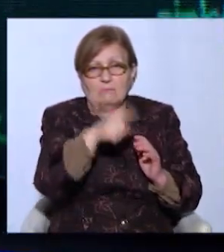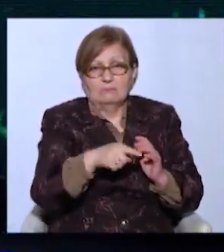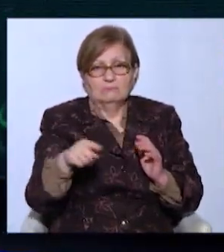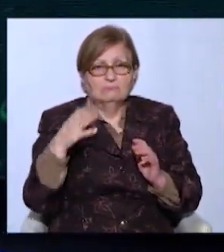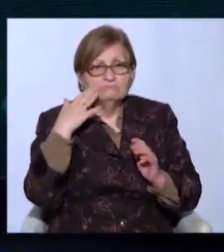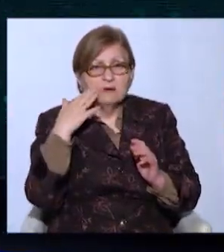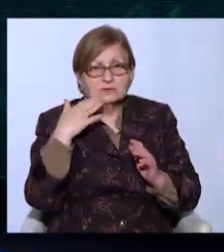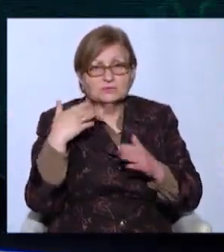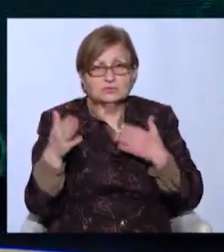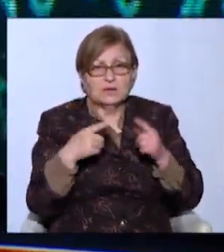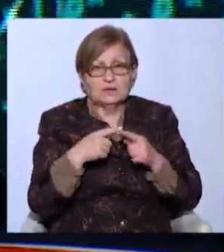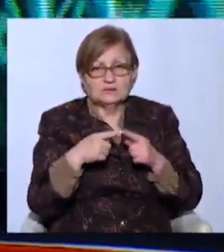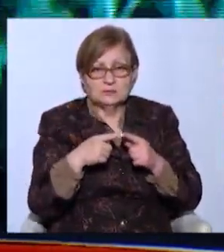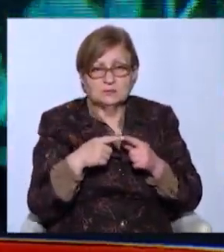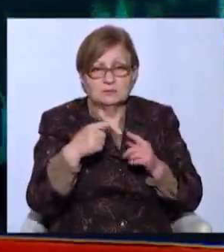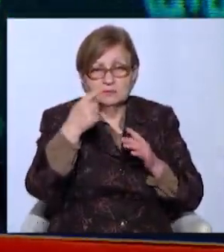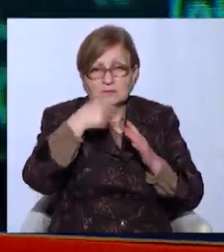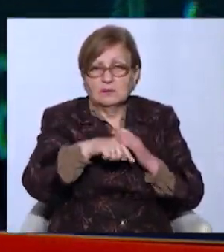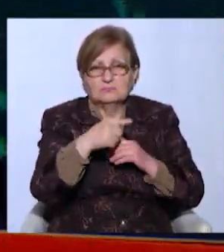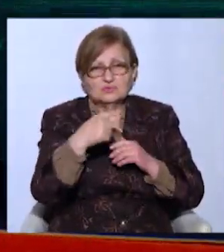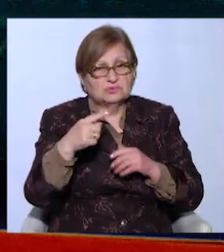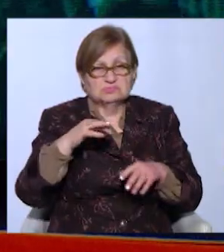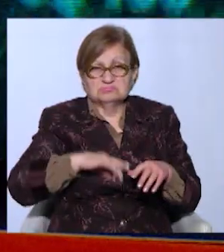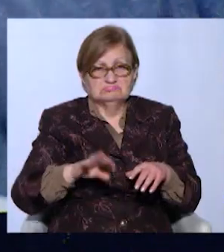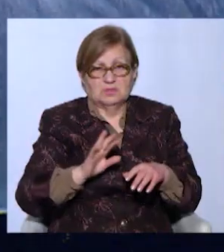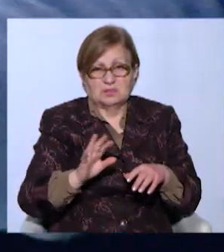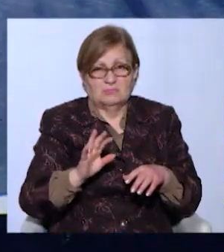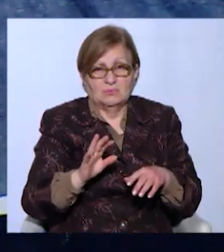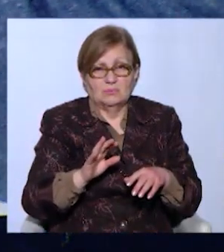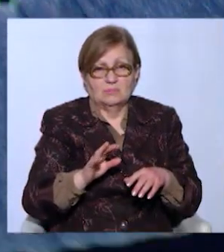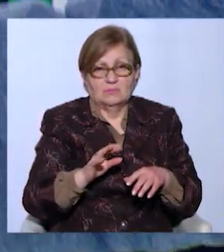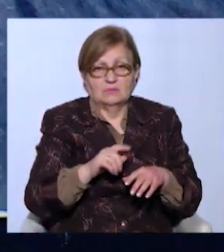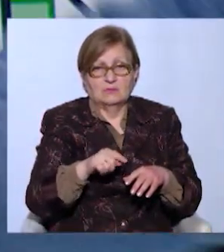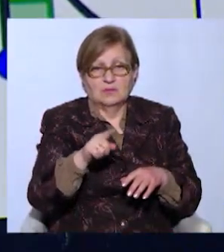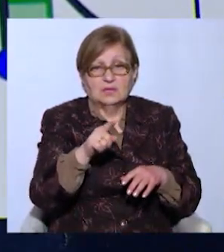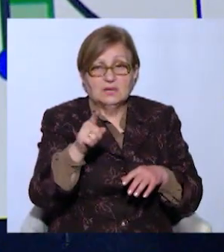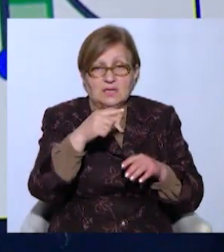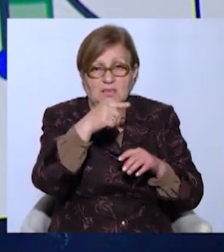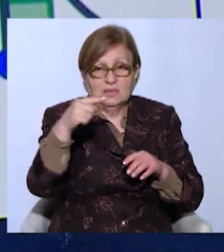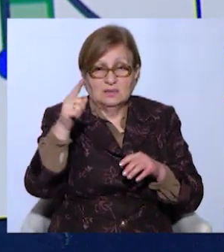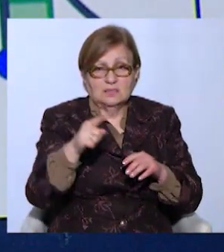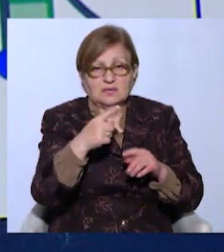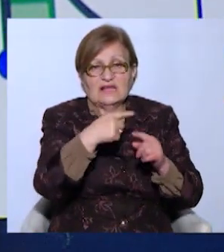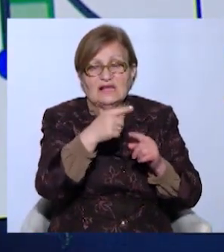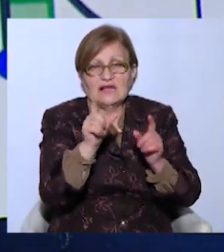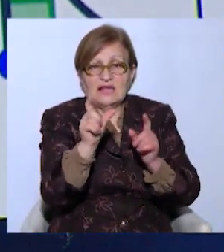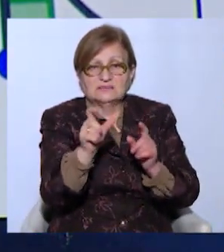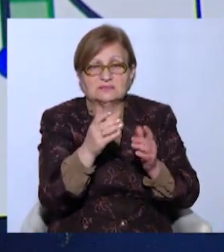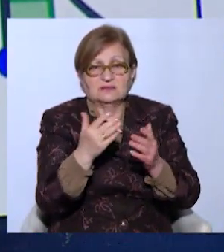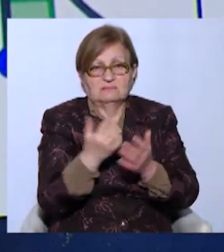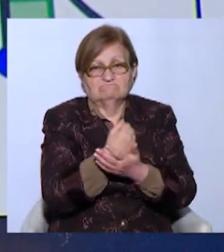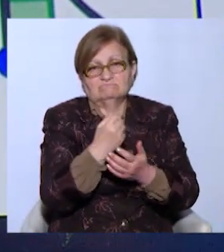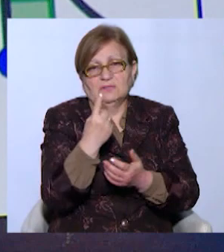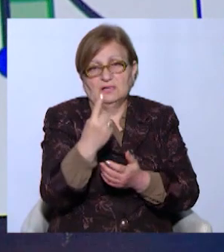ჩახაზული წრეწირისათვის მინუს 6 არ გამოგვადგება, შესაბამისად ჩახაზული წრეწირის რადიუსი გამოდის 1.